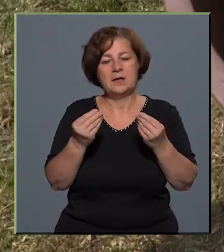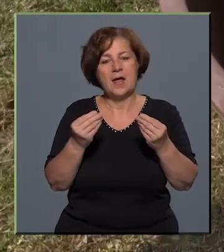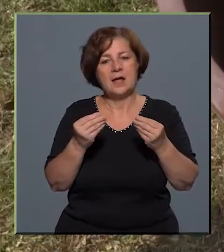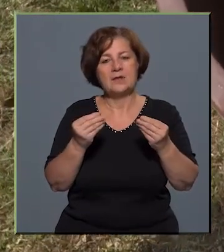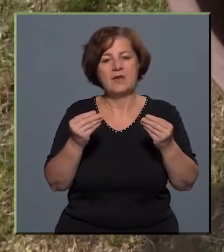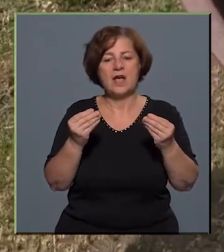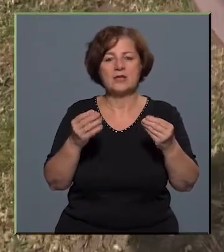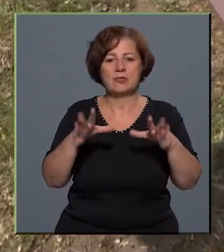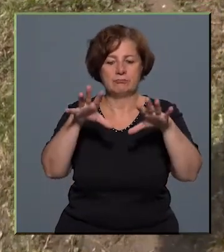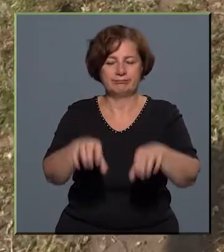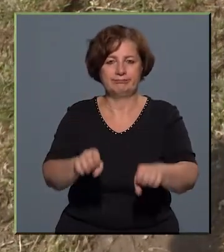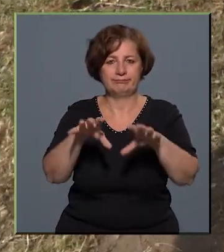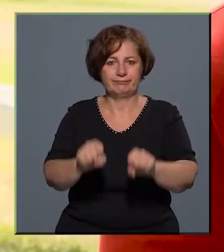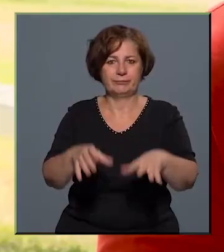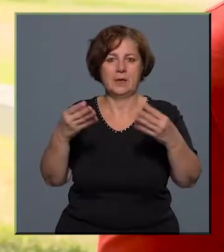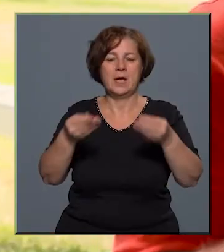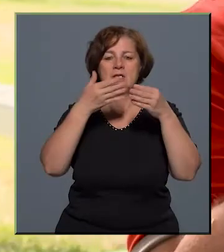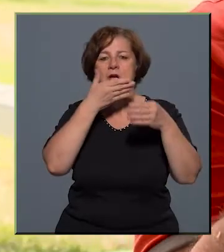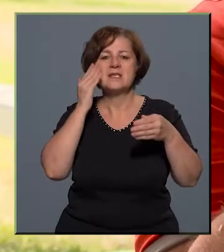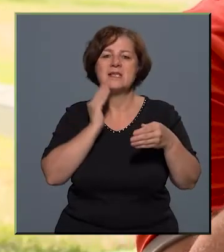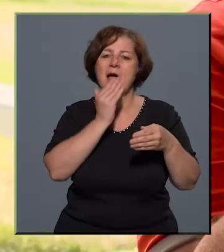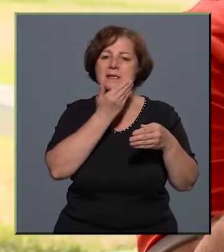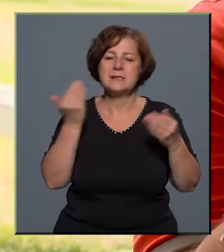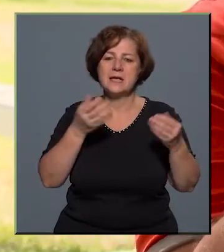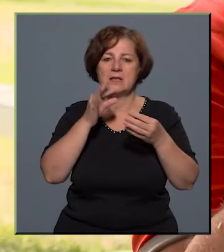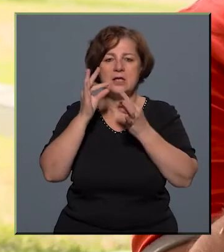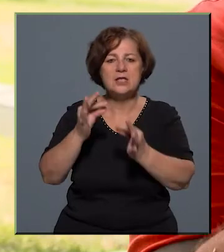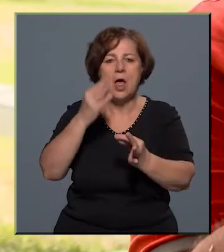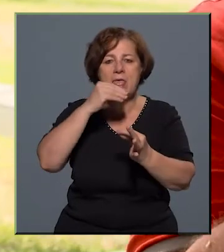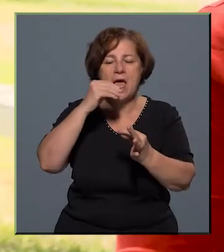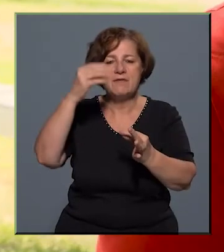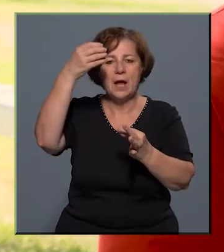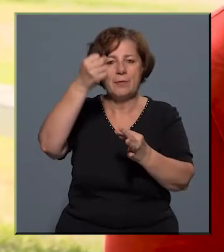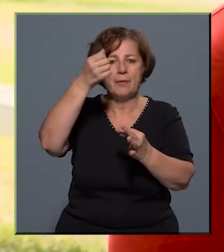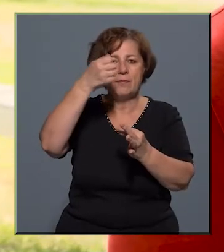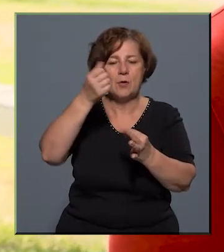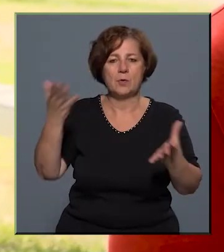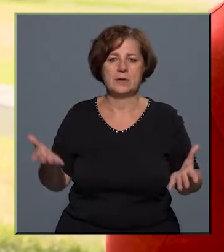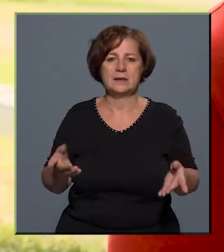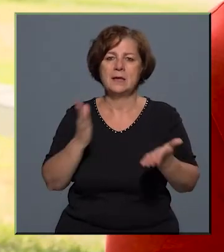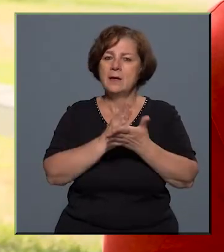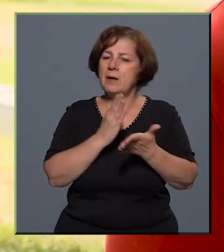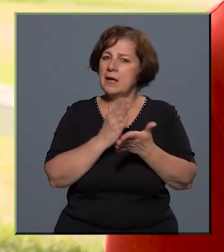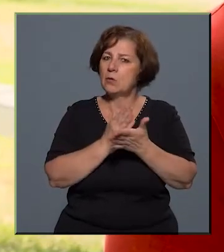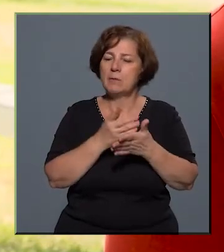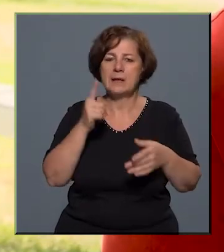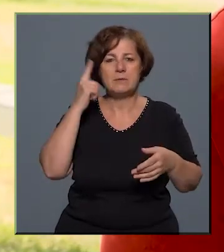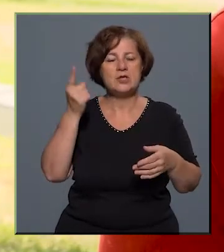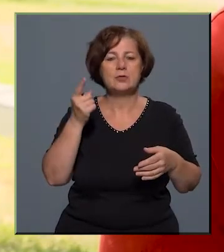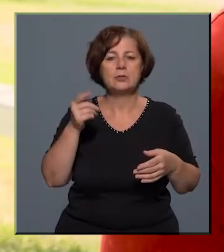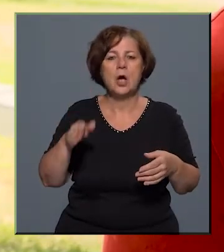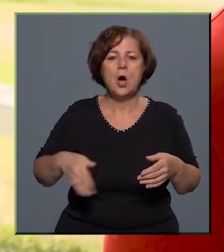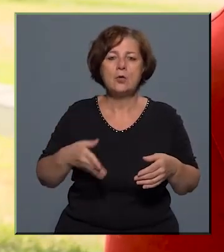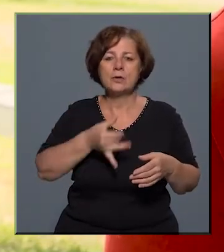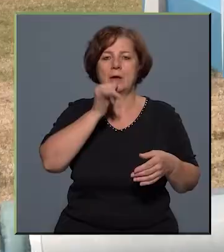vizes rongya, vagy egy törő között hideg vízbe mártani, és úgy a szájszélét és a nyelvét is akár csöpögtetni, mert sok esetben ilyenkor már nem is tud a